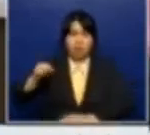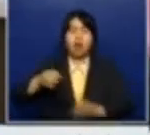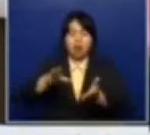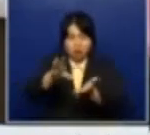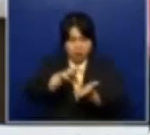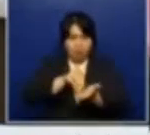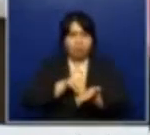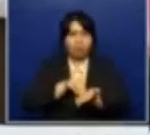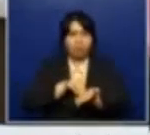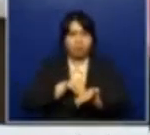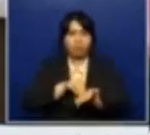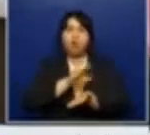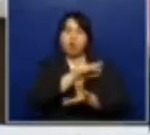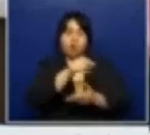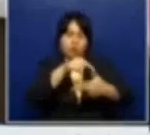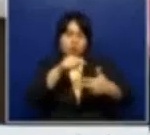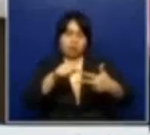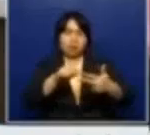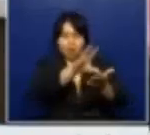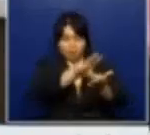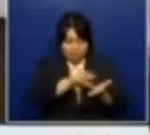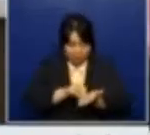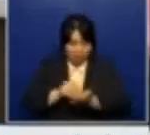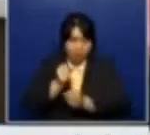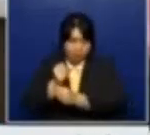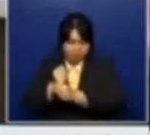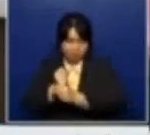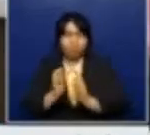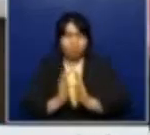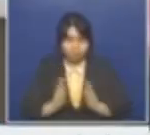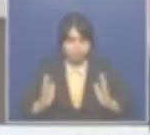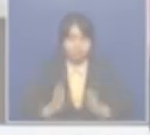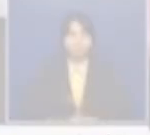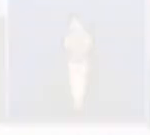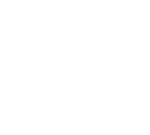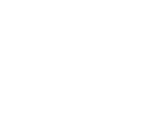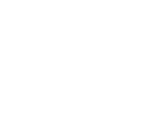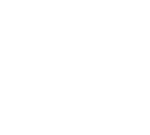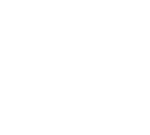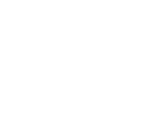ข้อคิดเห็นของนิสิตนักศึกษาไปปฏิบัติขอบคุณครับ ขอบคุณครับ